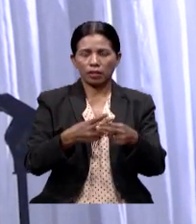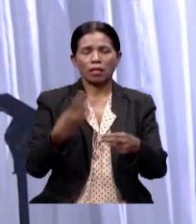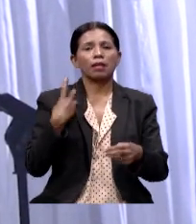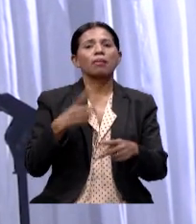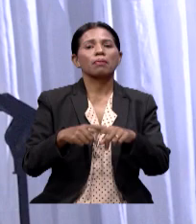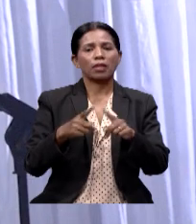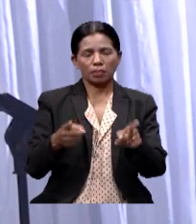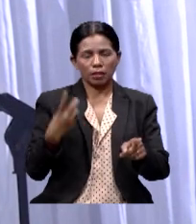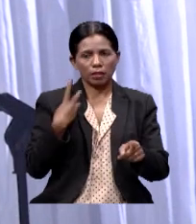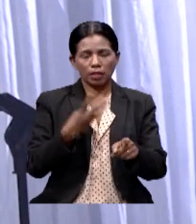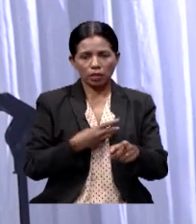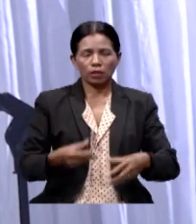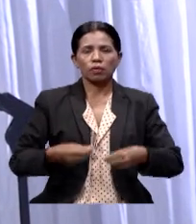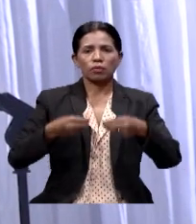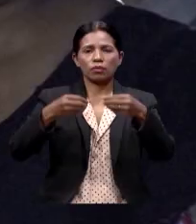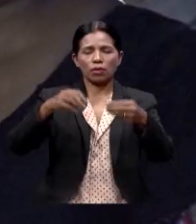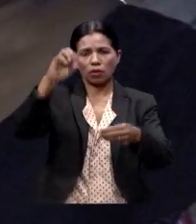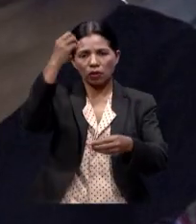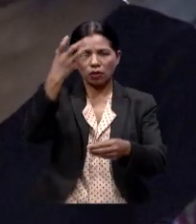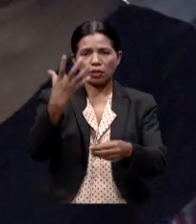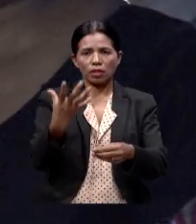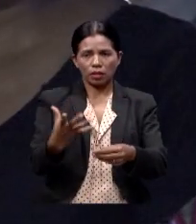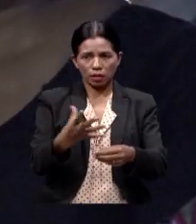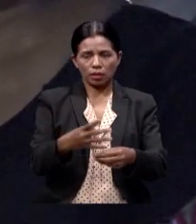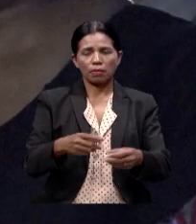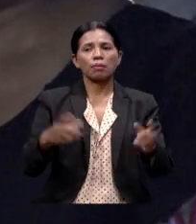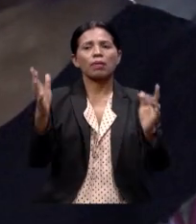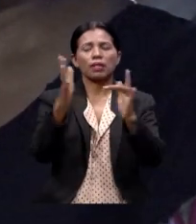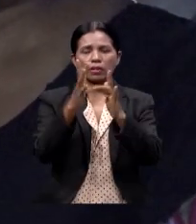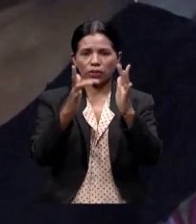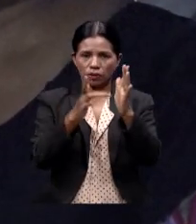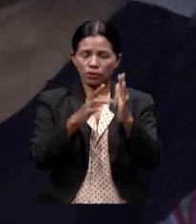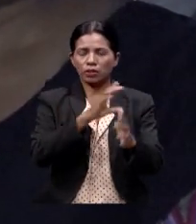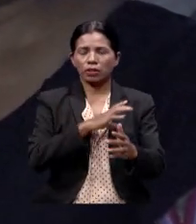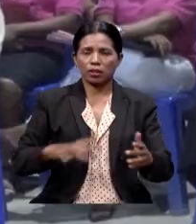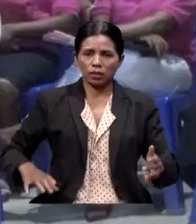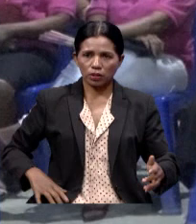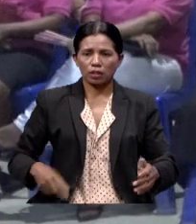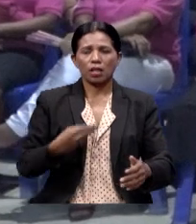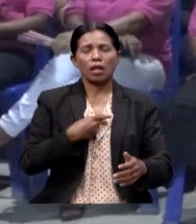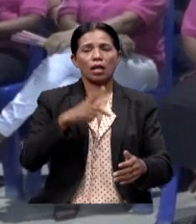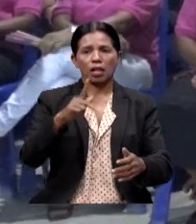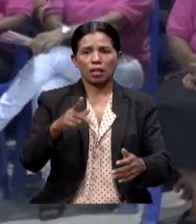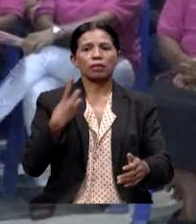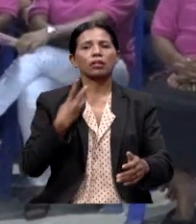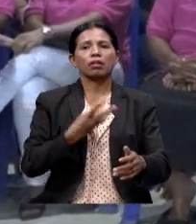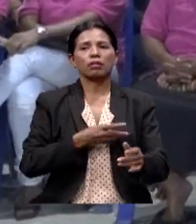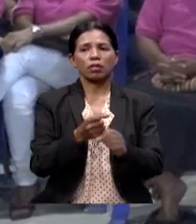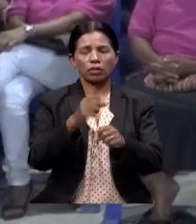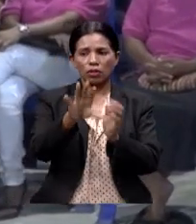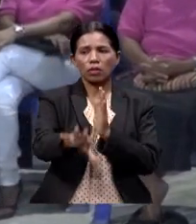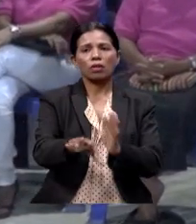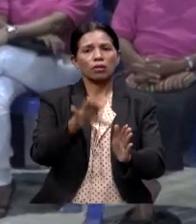ita atu fo gloria ba ita nai Jesus Kristu. Atitude de nebema ita ten ser hola, no foti